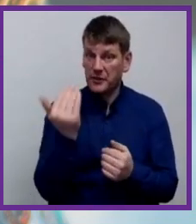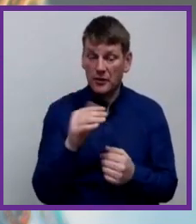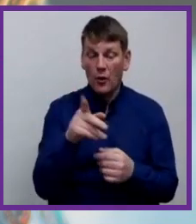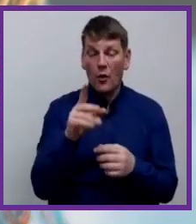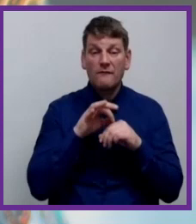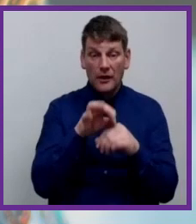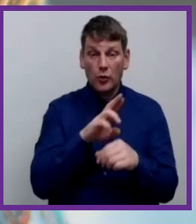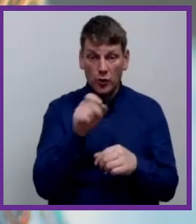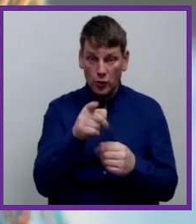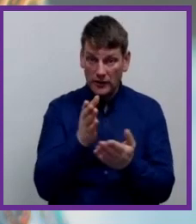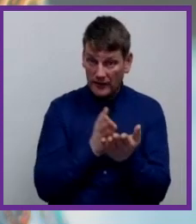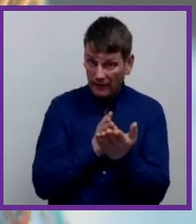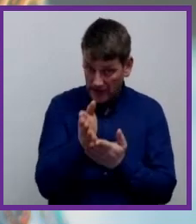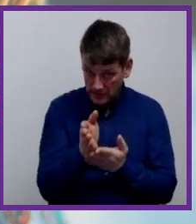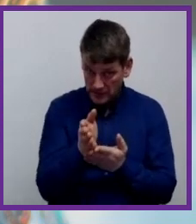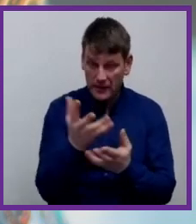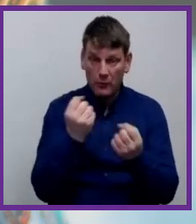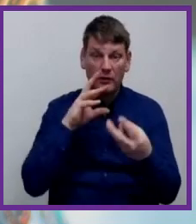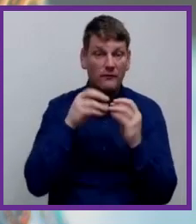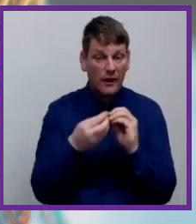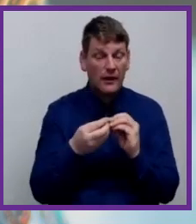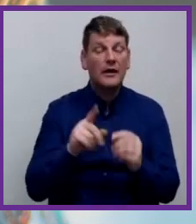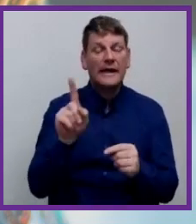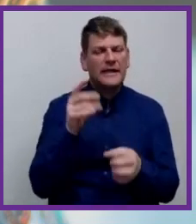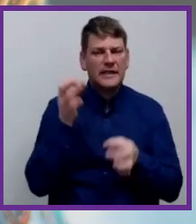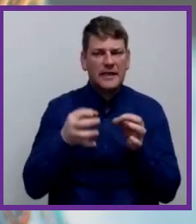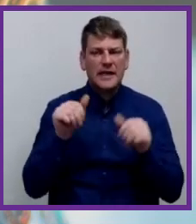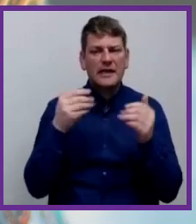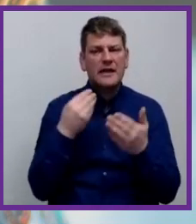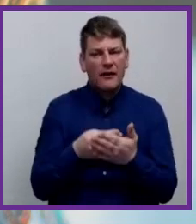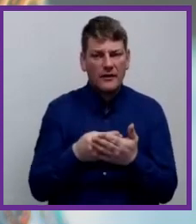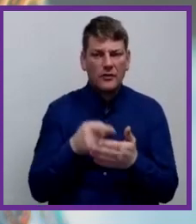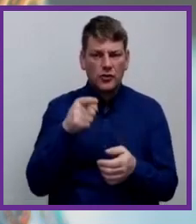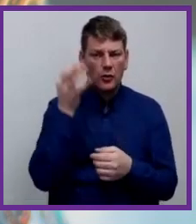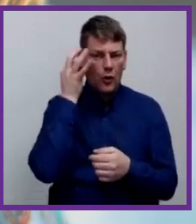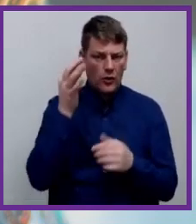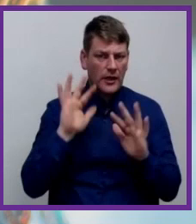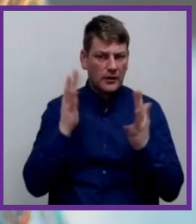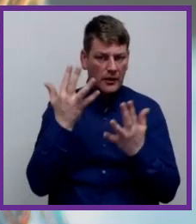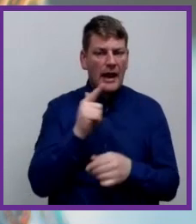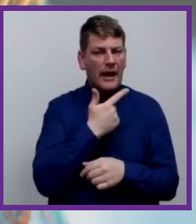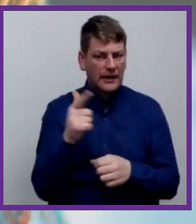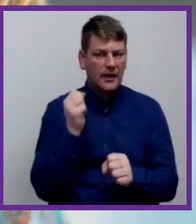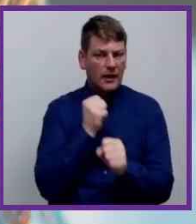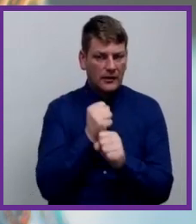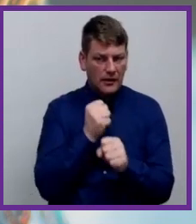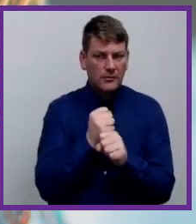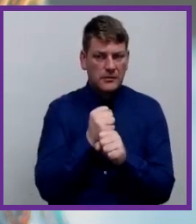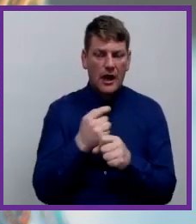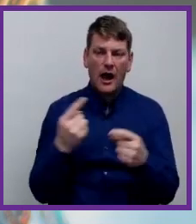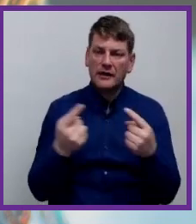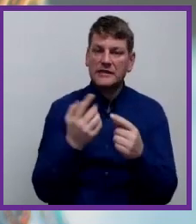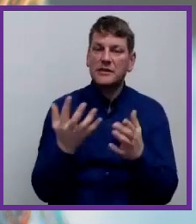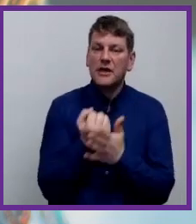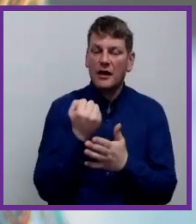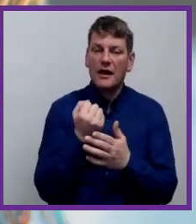darba žanra, ņemot to vērā, ir tiesai jāvērtē šāda konkrētajā gadījumā literārā darba attiecības ar